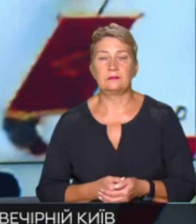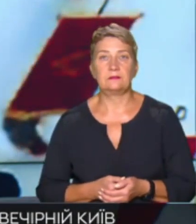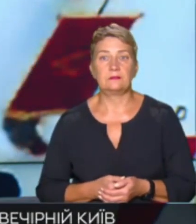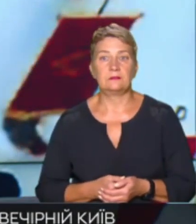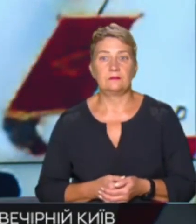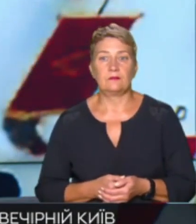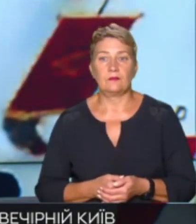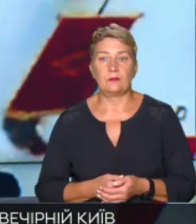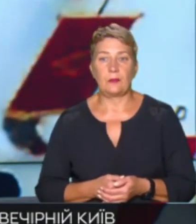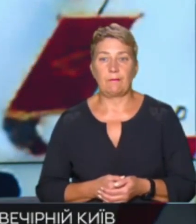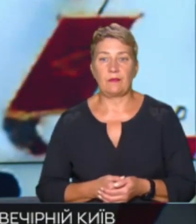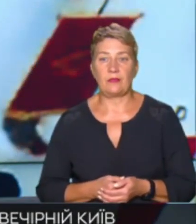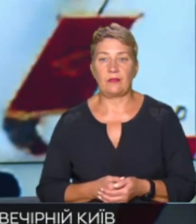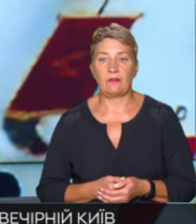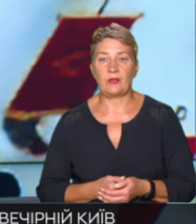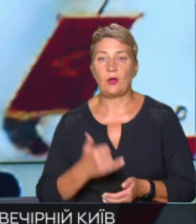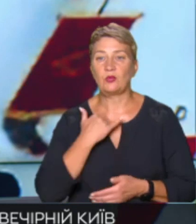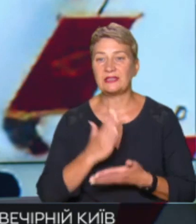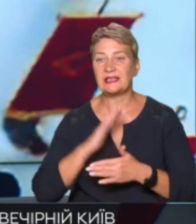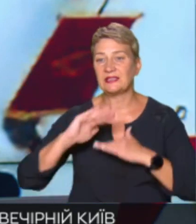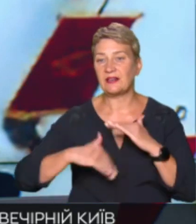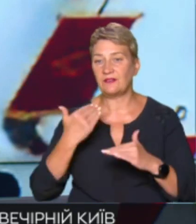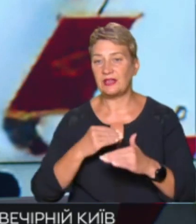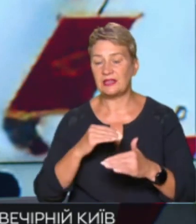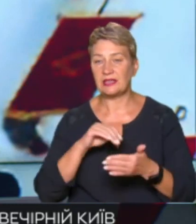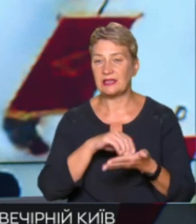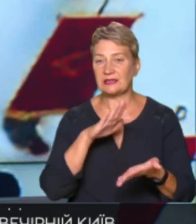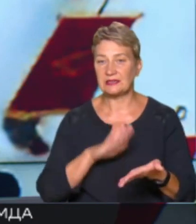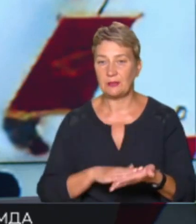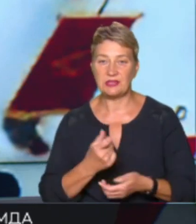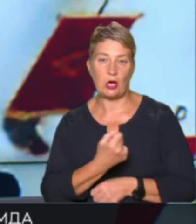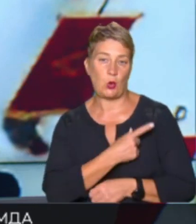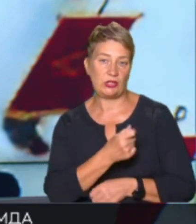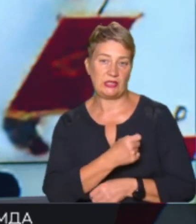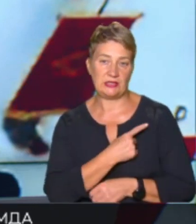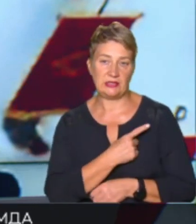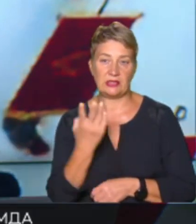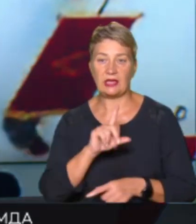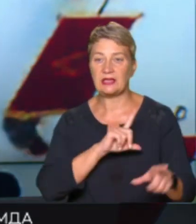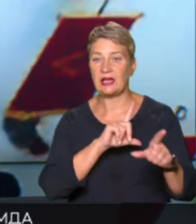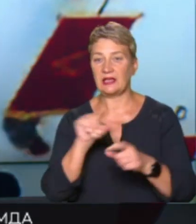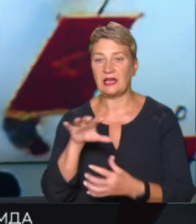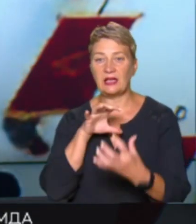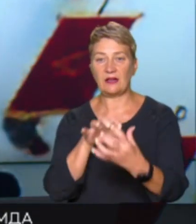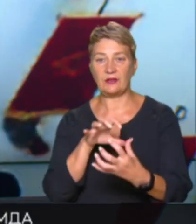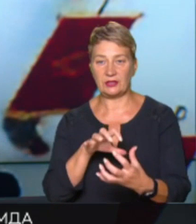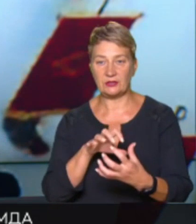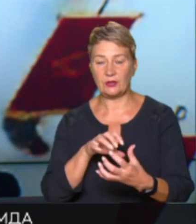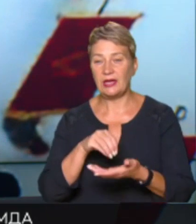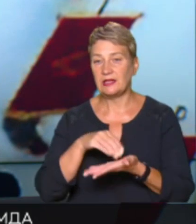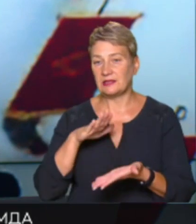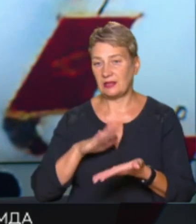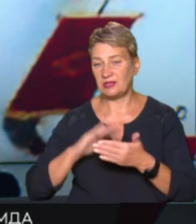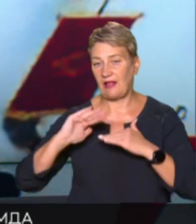І у нас є відео, його записала одеситка, яка їхала в цьому автобусі. Вона записала відео після аварії.